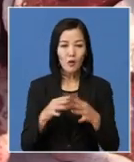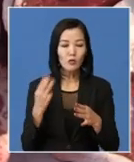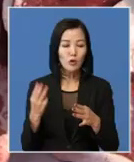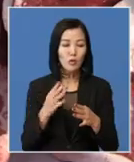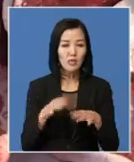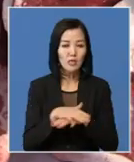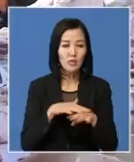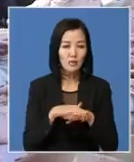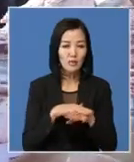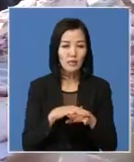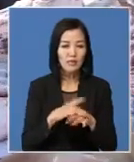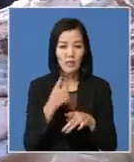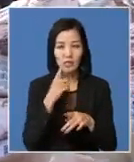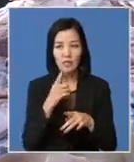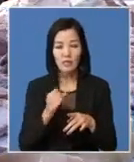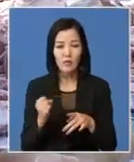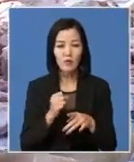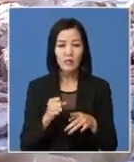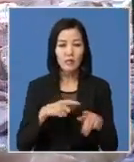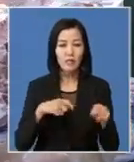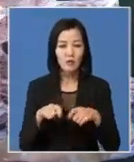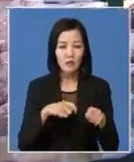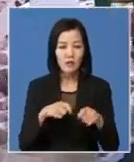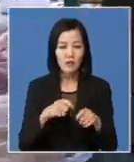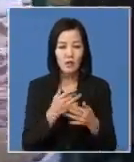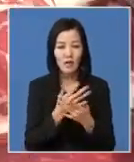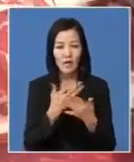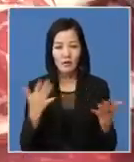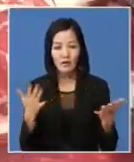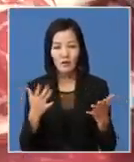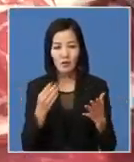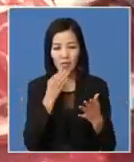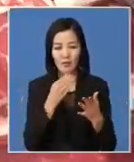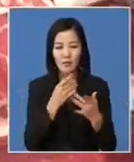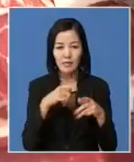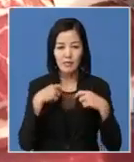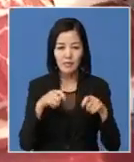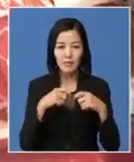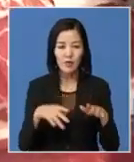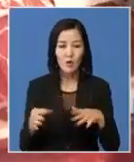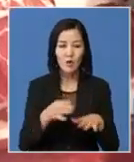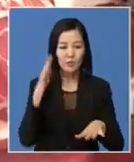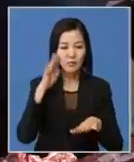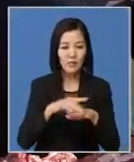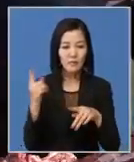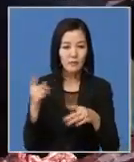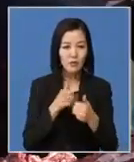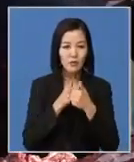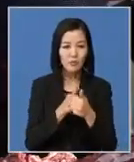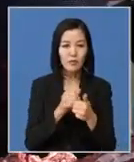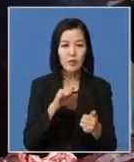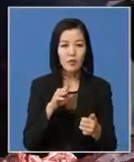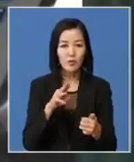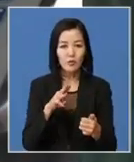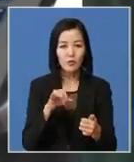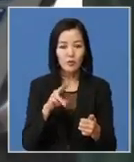өтеді. Яғни жақын аудандағы саудагерлер келіп, балғын әрі балауса өнімдерін сатады. Жәрменкеге арнайы келген облыс әкімінің бірінші орынбасары Ләззат